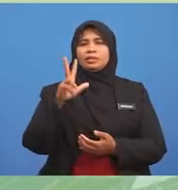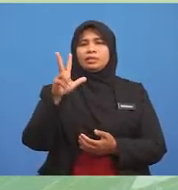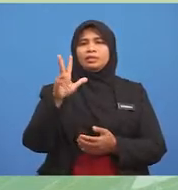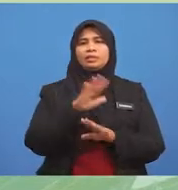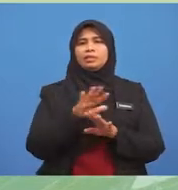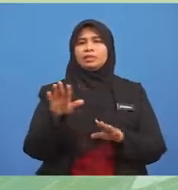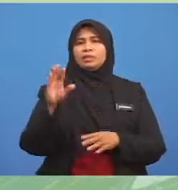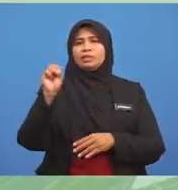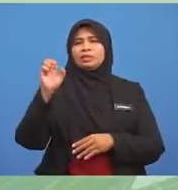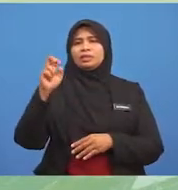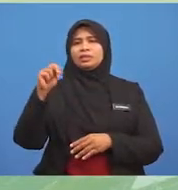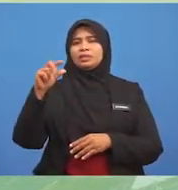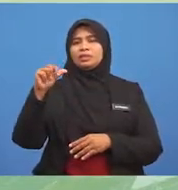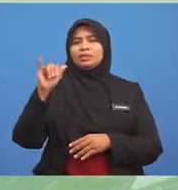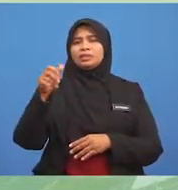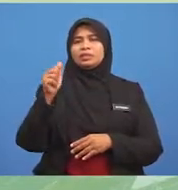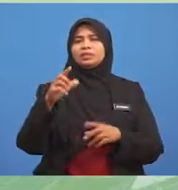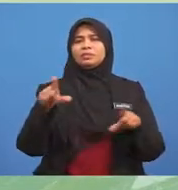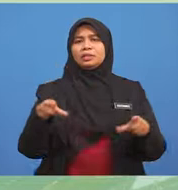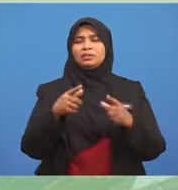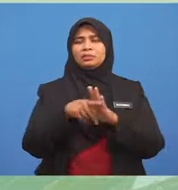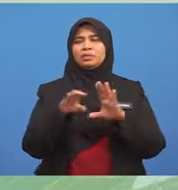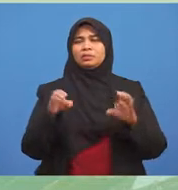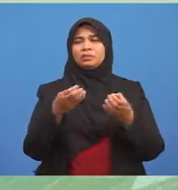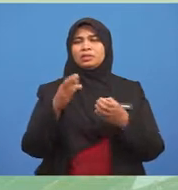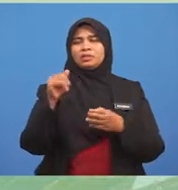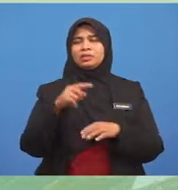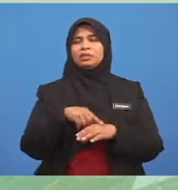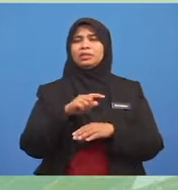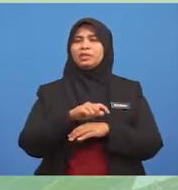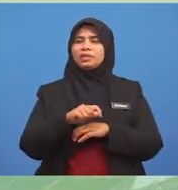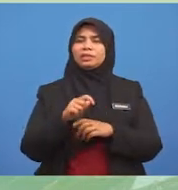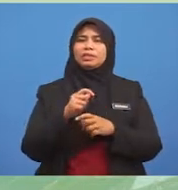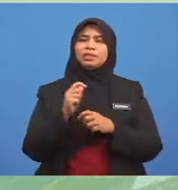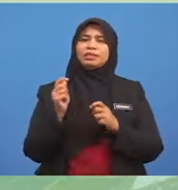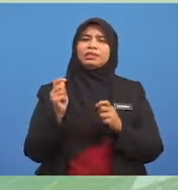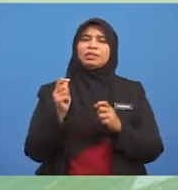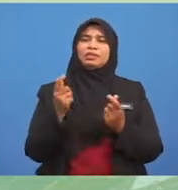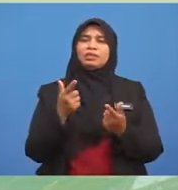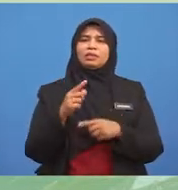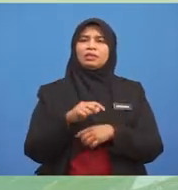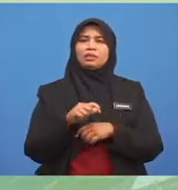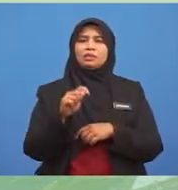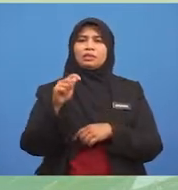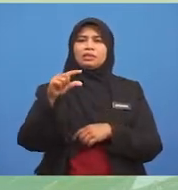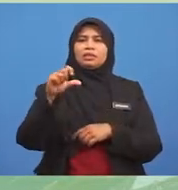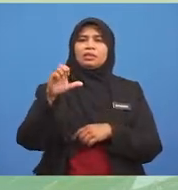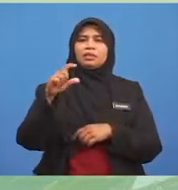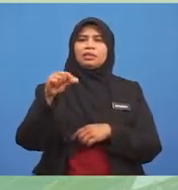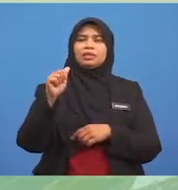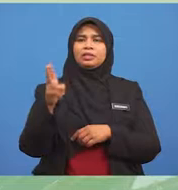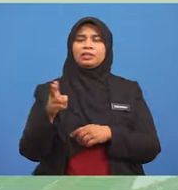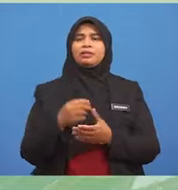Kemudian, tidak sengaja melakukan perbuatan yang ditegah seperti bercakap. Contohnya,